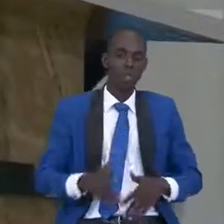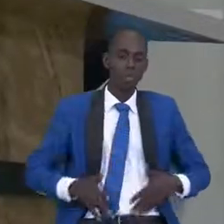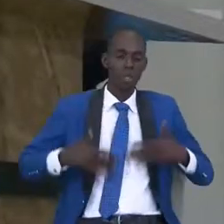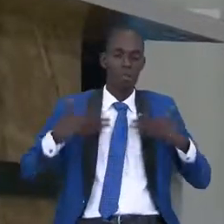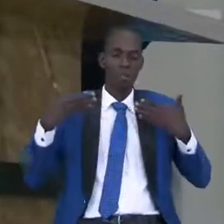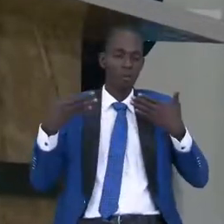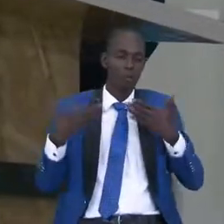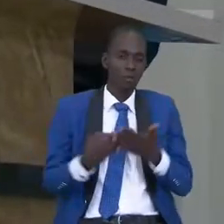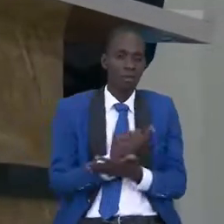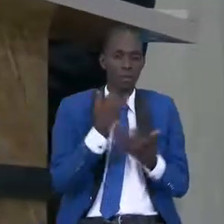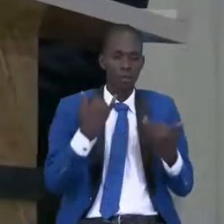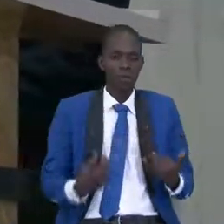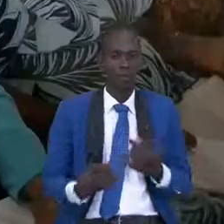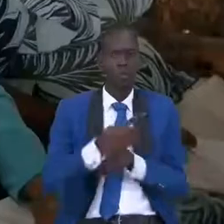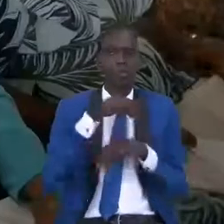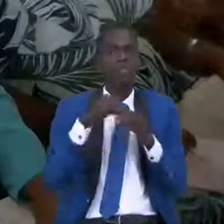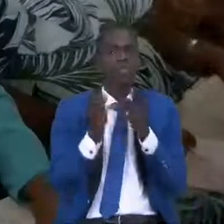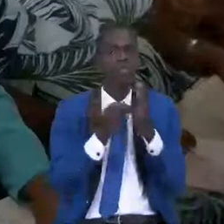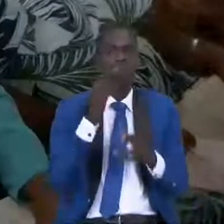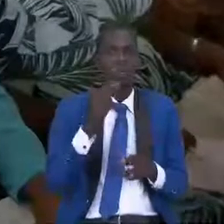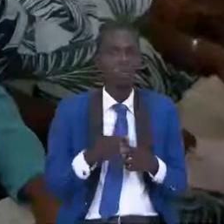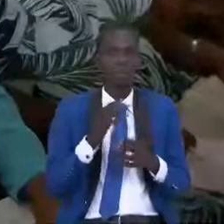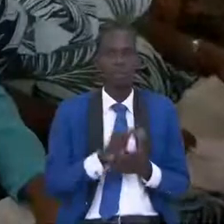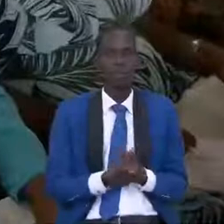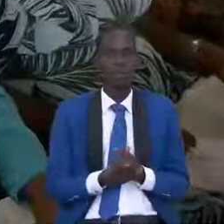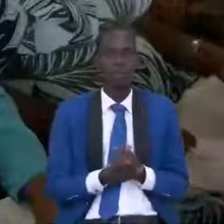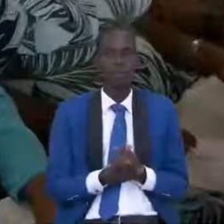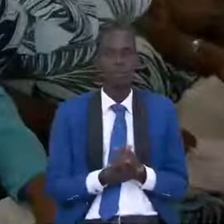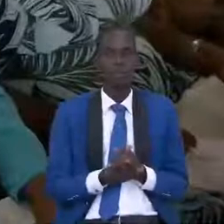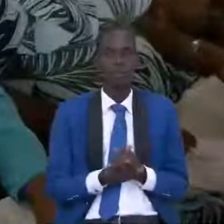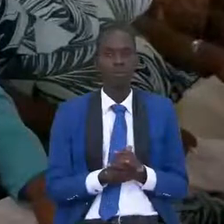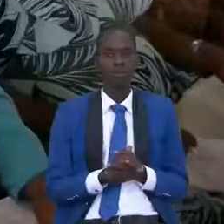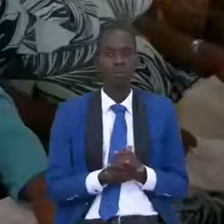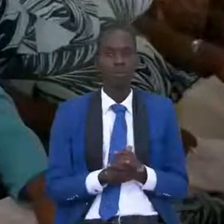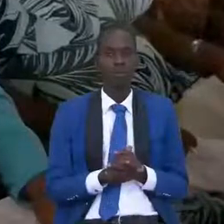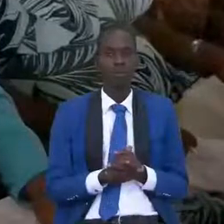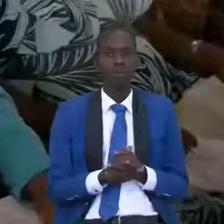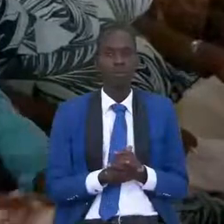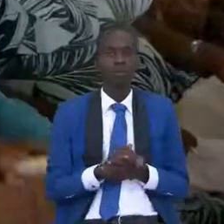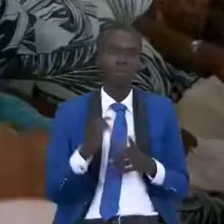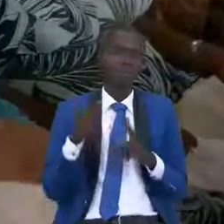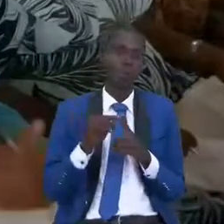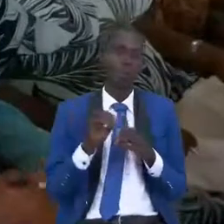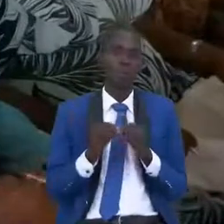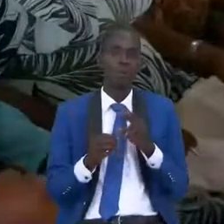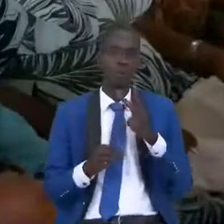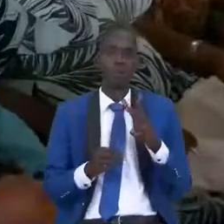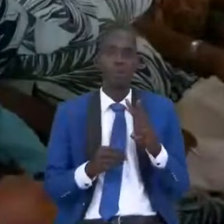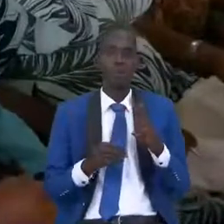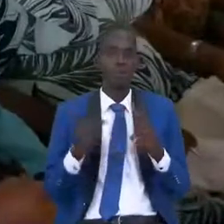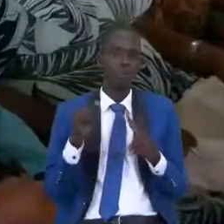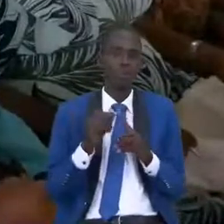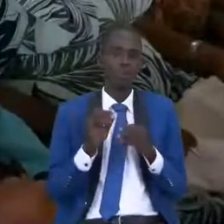nouveau au nom de Jésus. Venons maintenant au deuxième point,